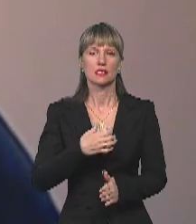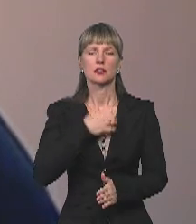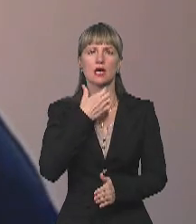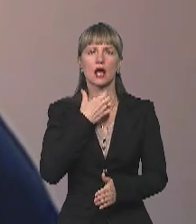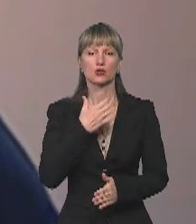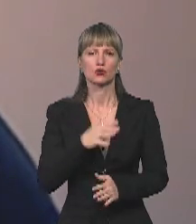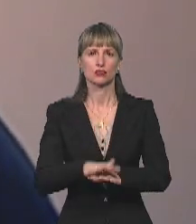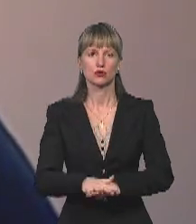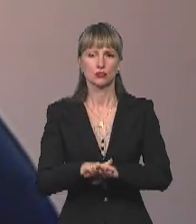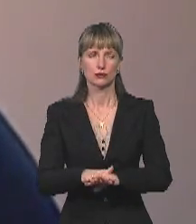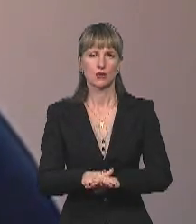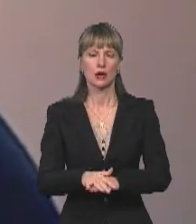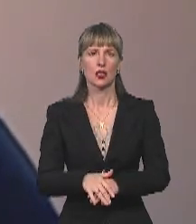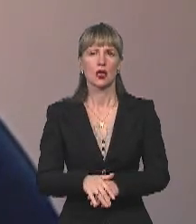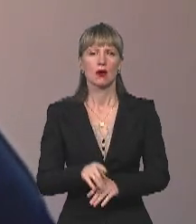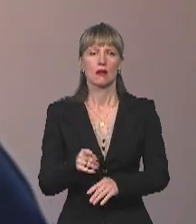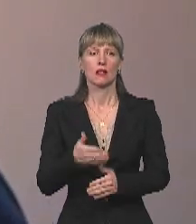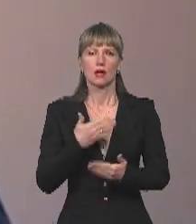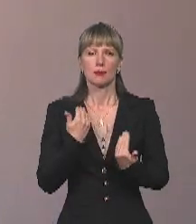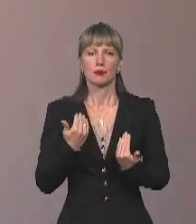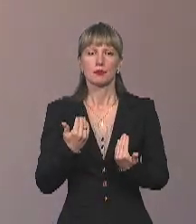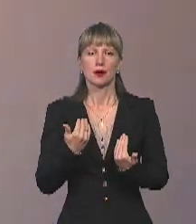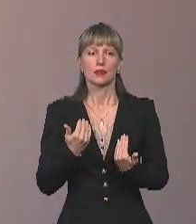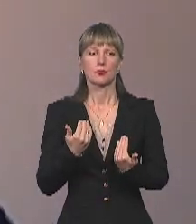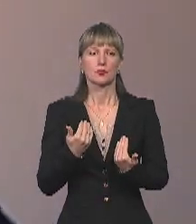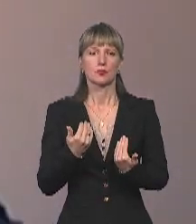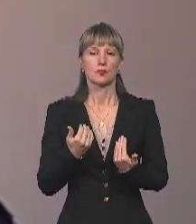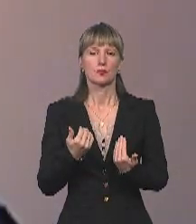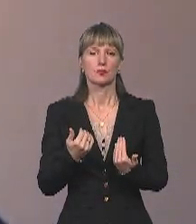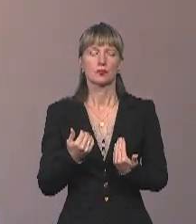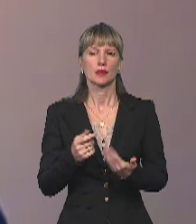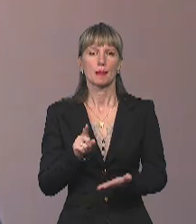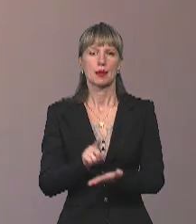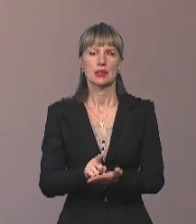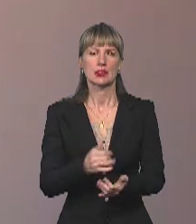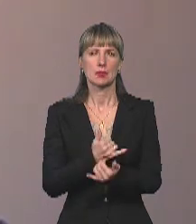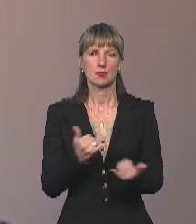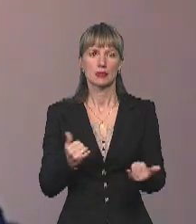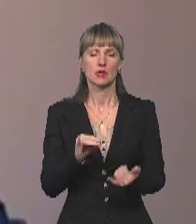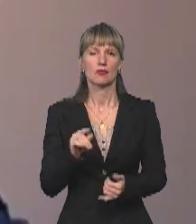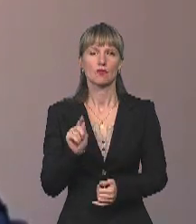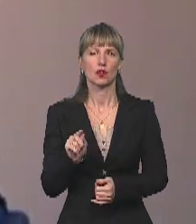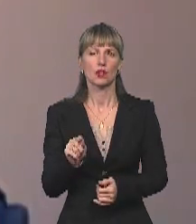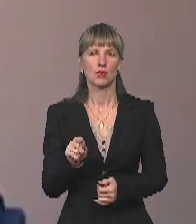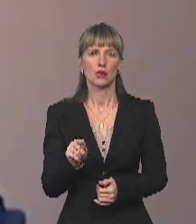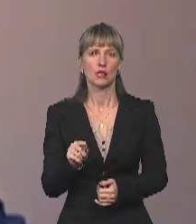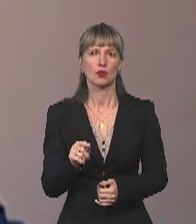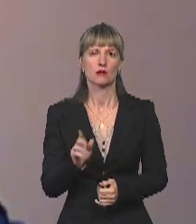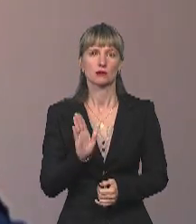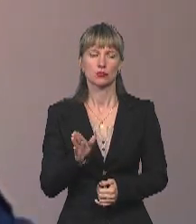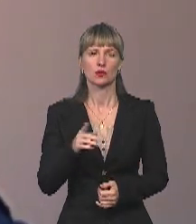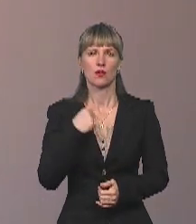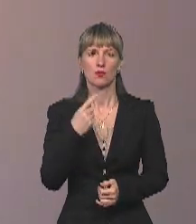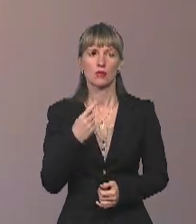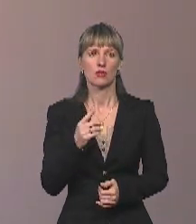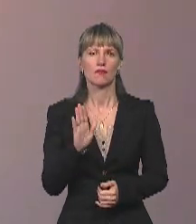стажу. І тут людина має, скажімо так, звернутися до органів пенсійного забезпечення, і вони скажуть,